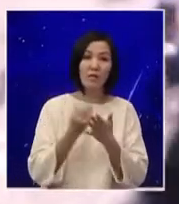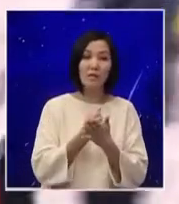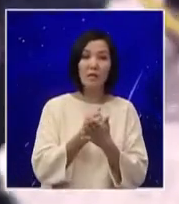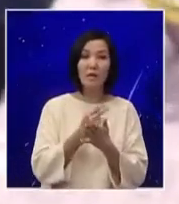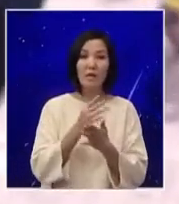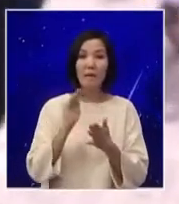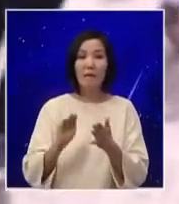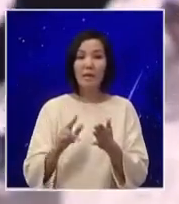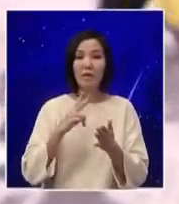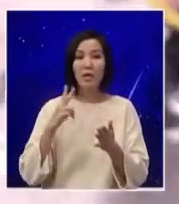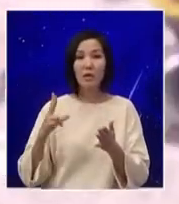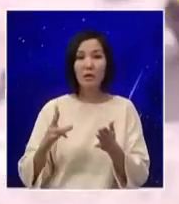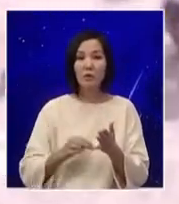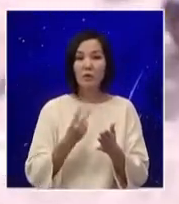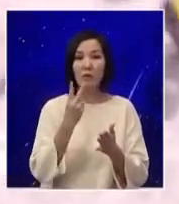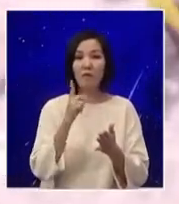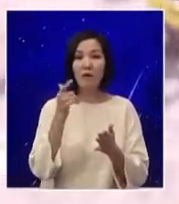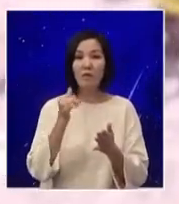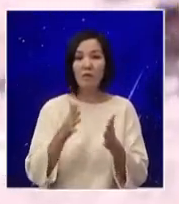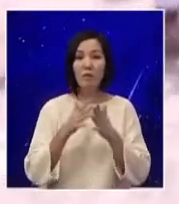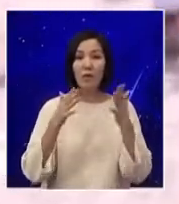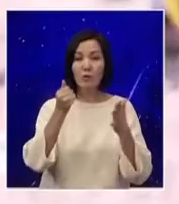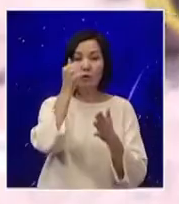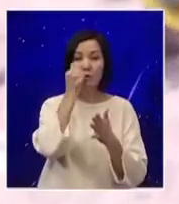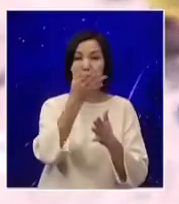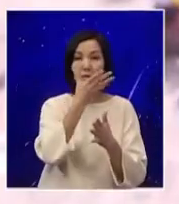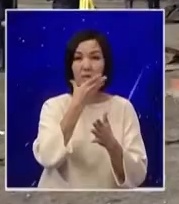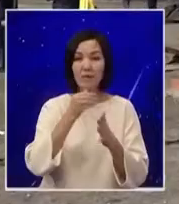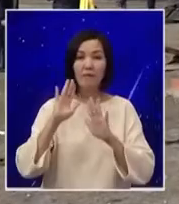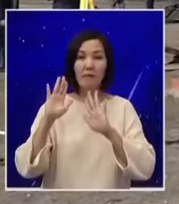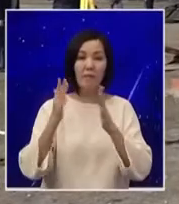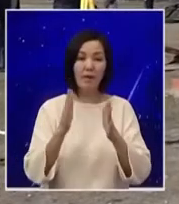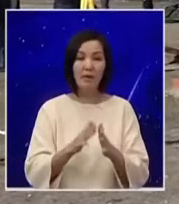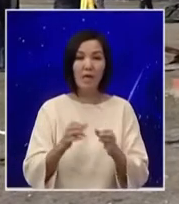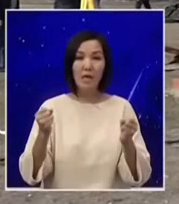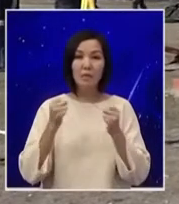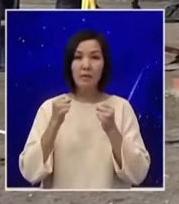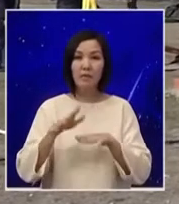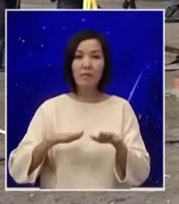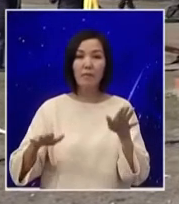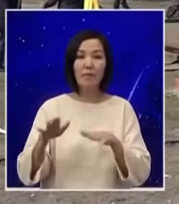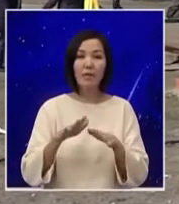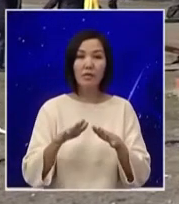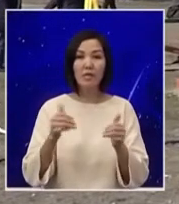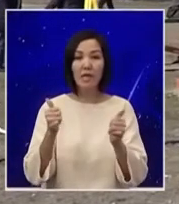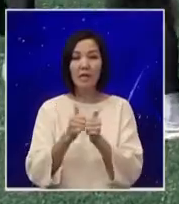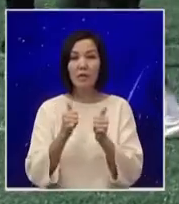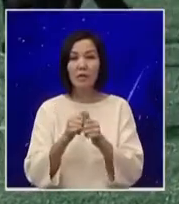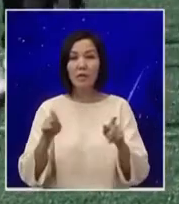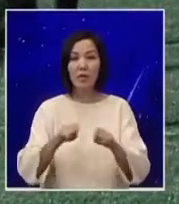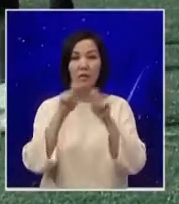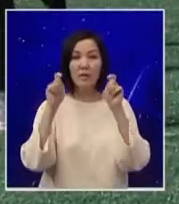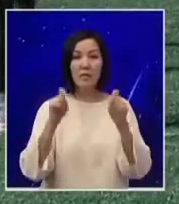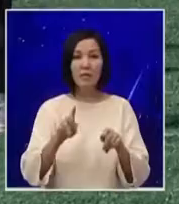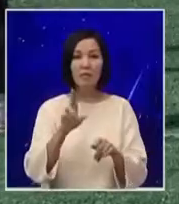тоже сюда просится большое спасибо за такой красивый парк спортивная площадка на окраине села стало еще одним подарком